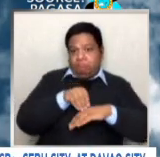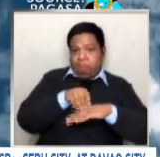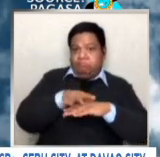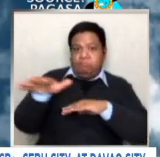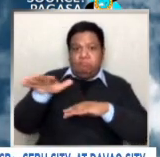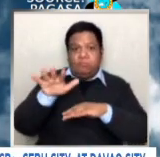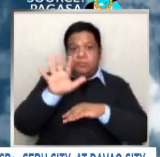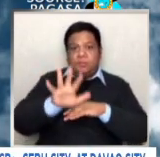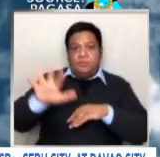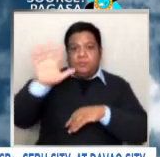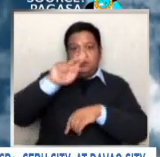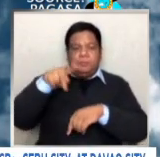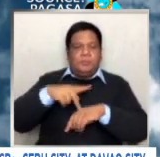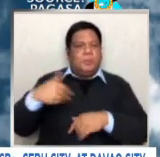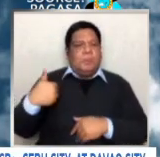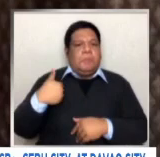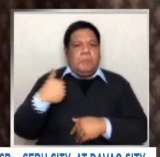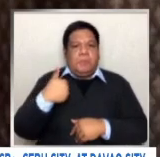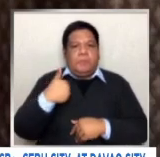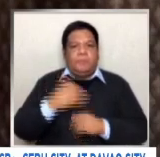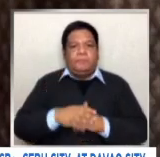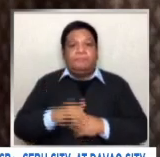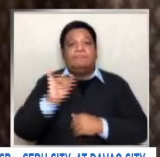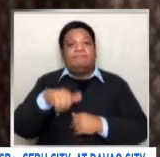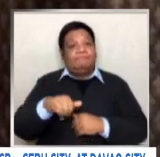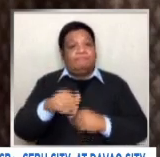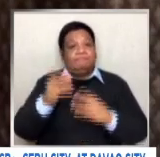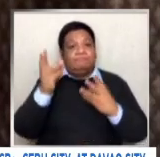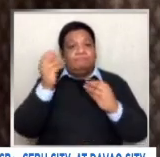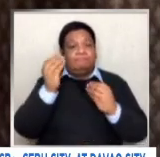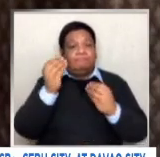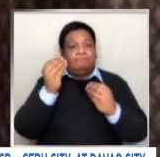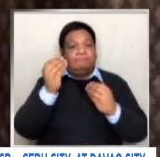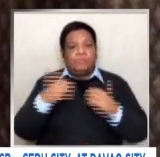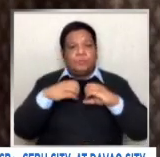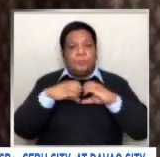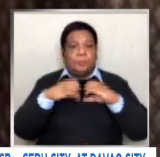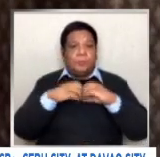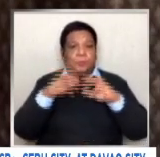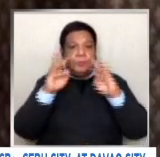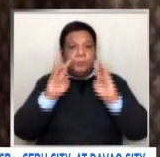bansa. Yan ang latest mula sa GMA Weather. Ako po si Nathaniel Cruz.